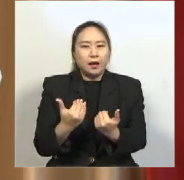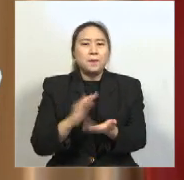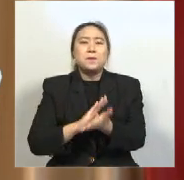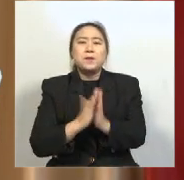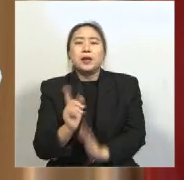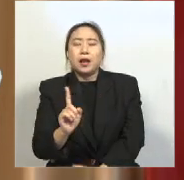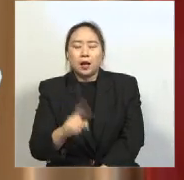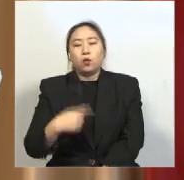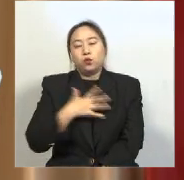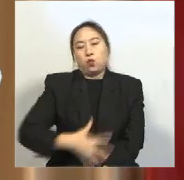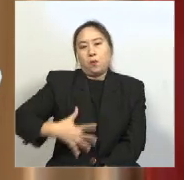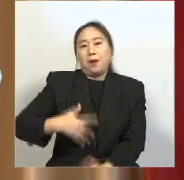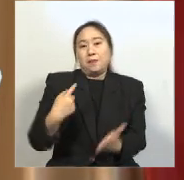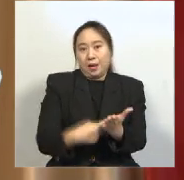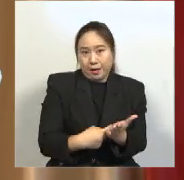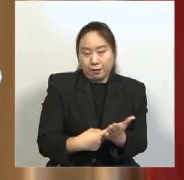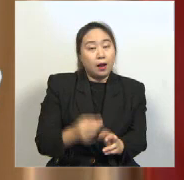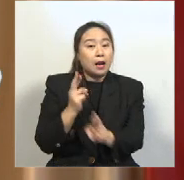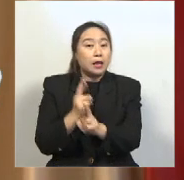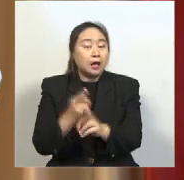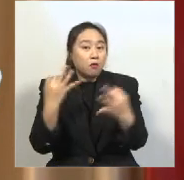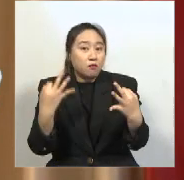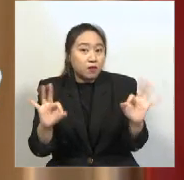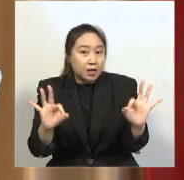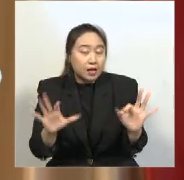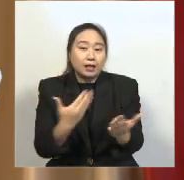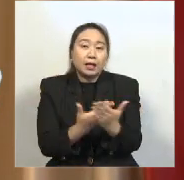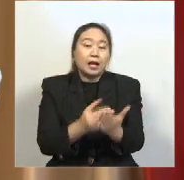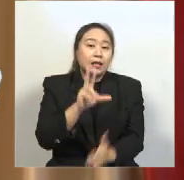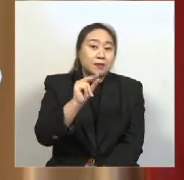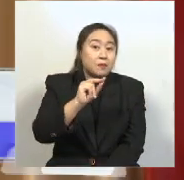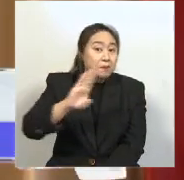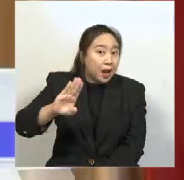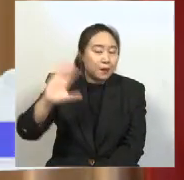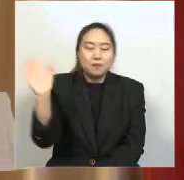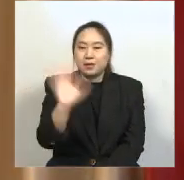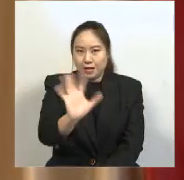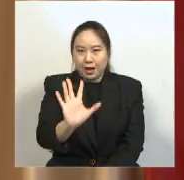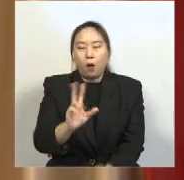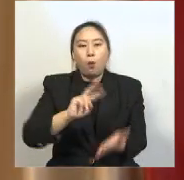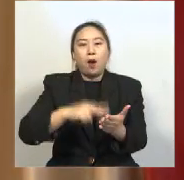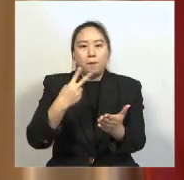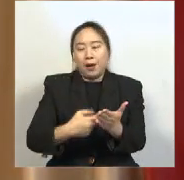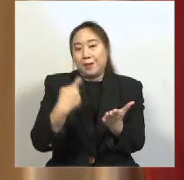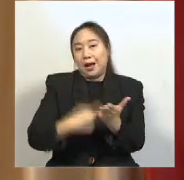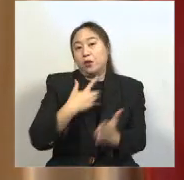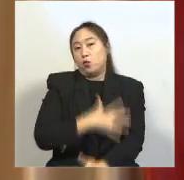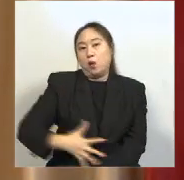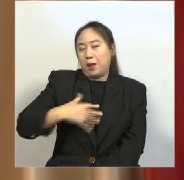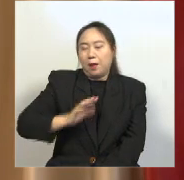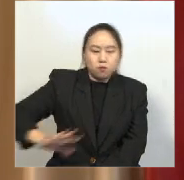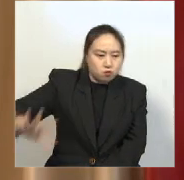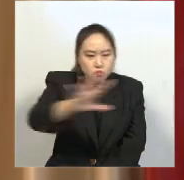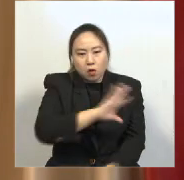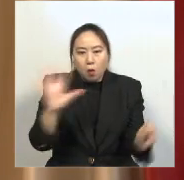ประกันสุขภาพไม่ใช่รักษาฟรีไม่ใช่30บาทไม่ใช่อะไรคำว่าทั่วหน้าก็คือว่าทุกคนย่อมจะมีสิทธิ์ในการ